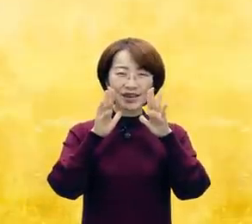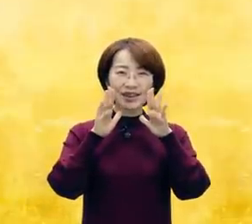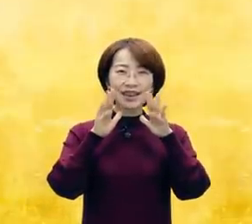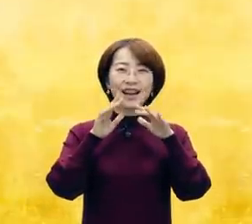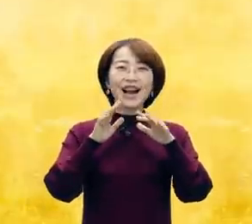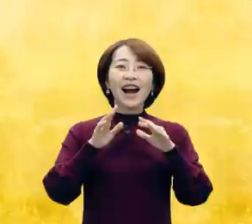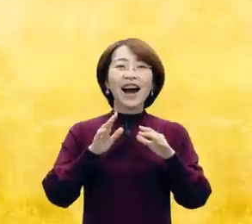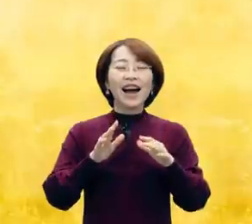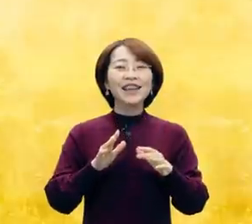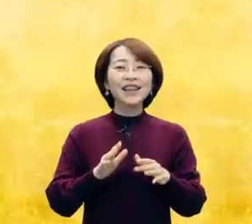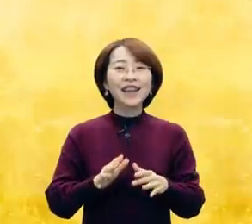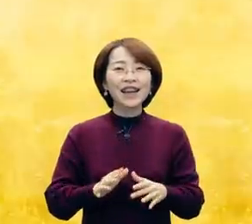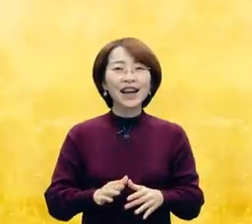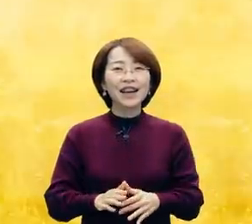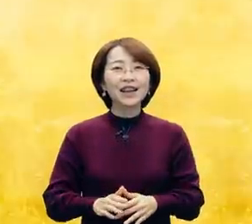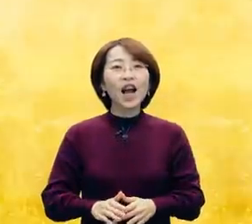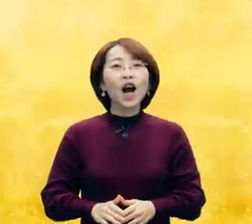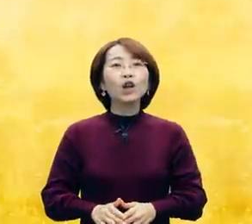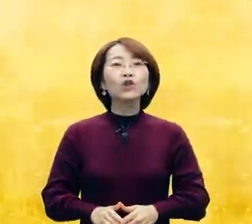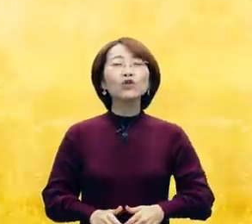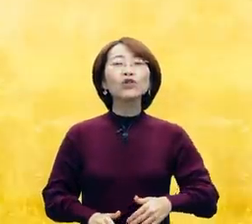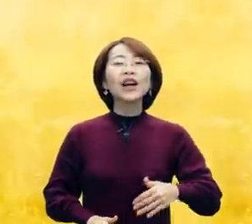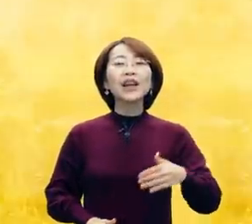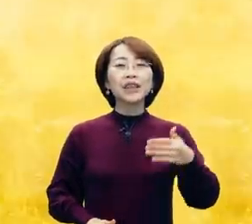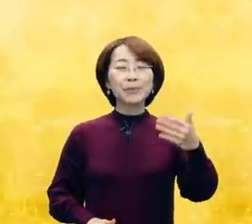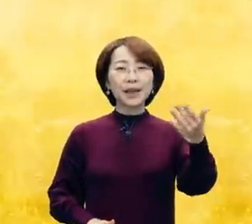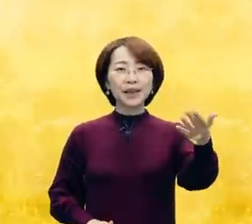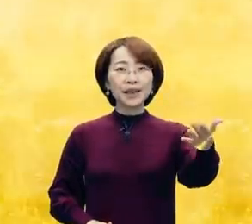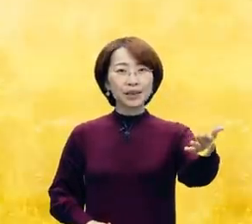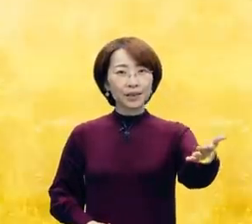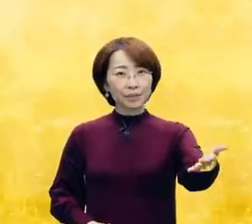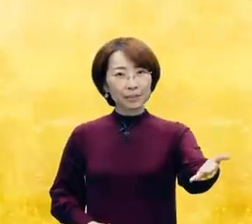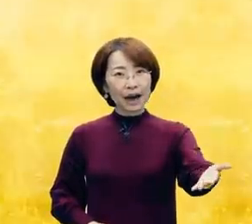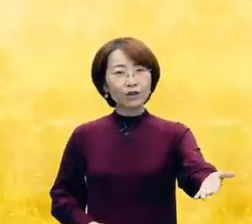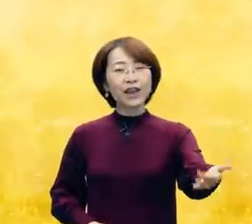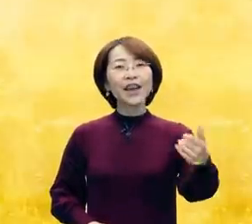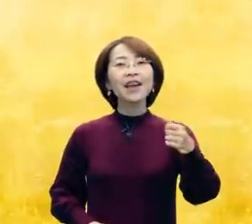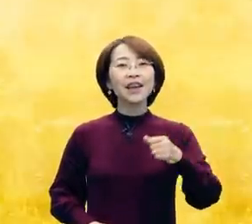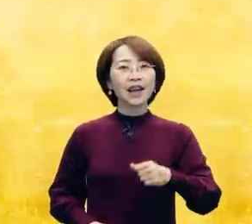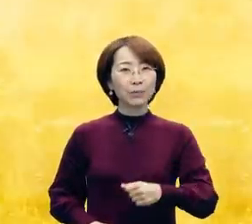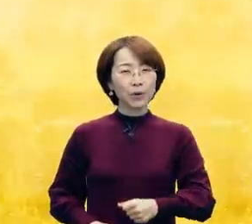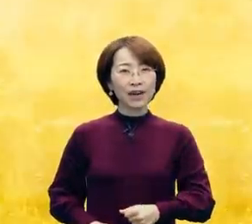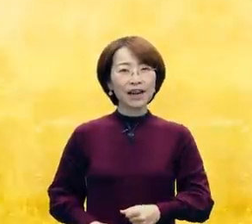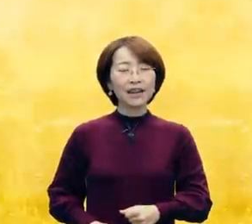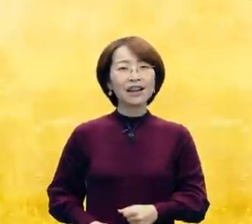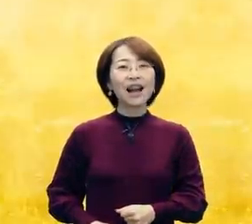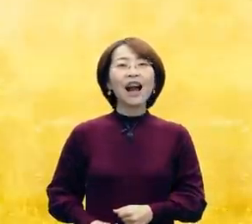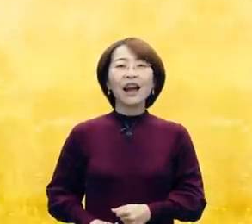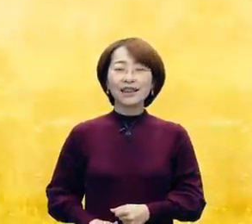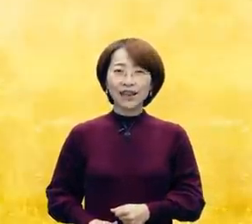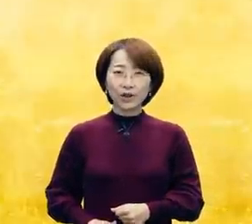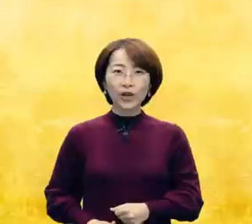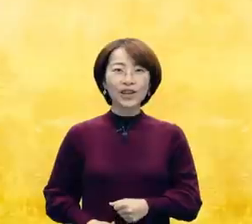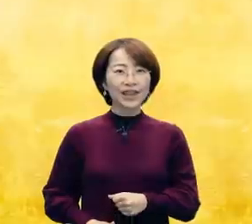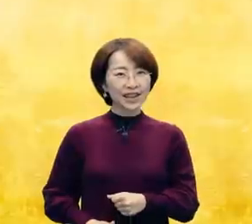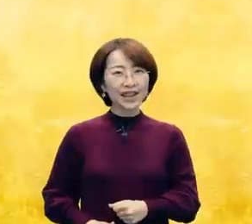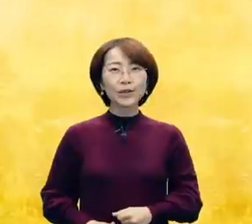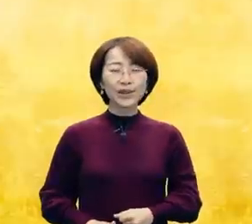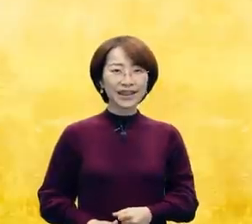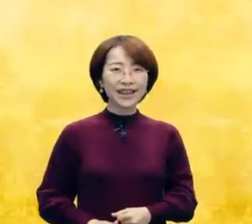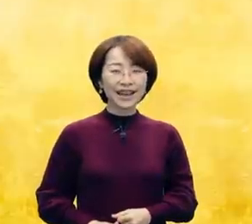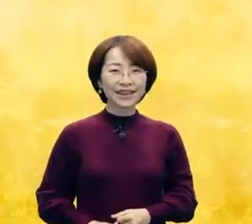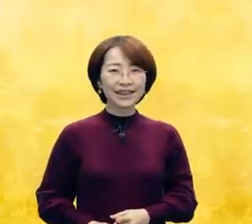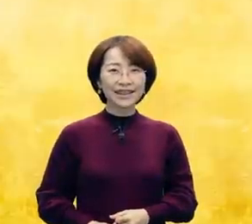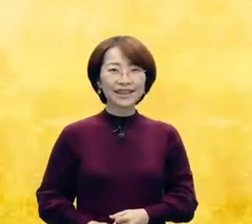말씀하셨어요. 아나니아야, 유다의 집에 있는 바울에게 가보거라. 그가 널